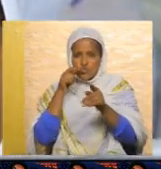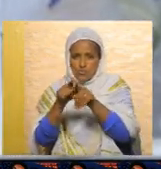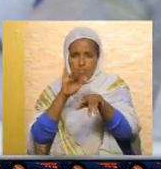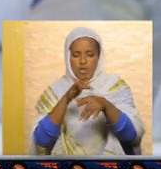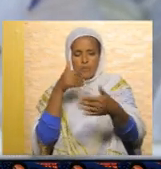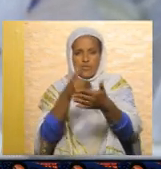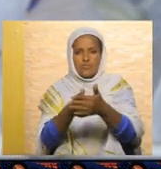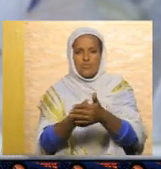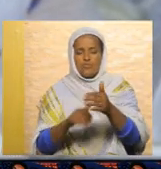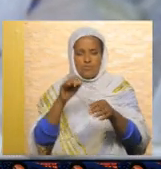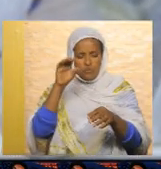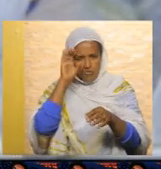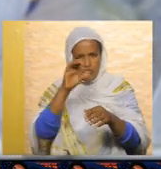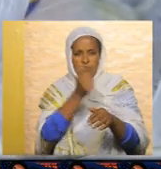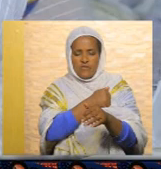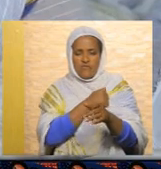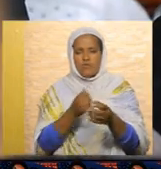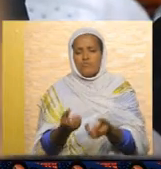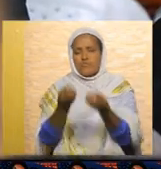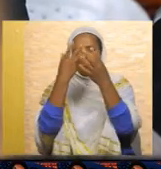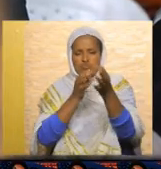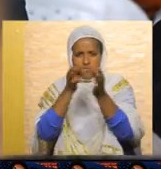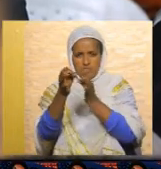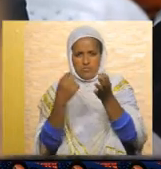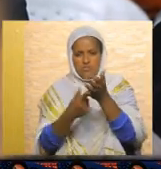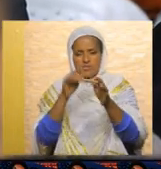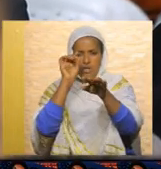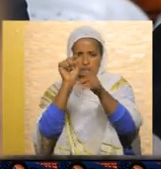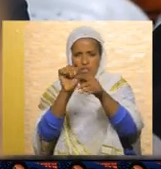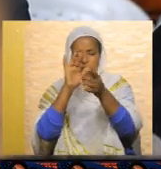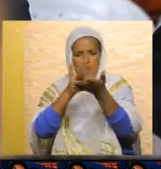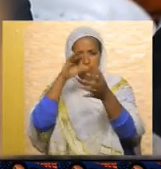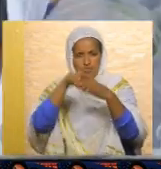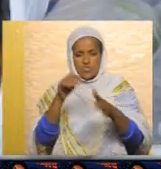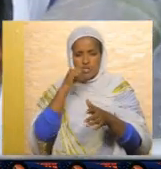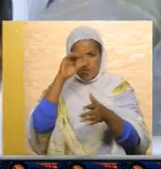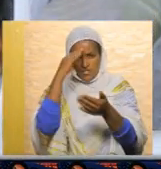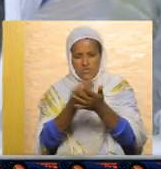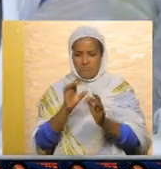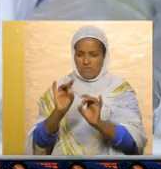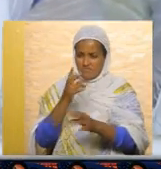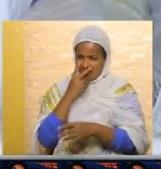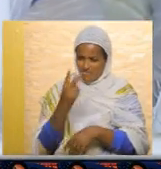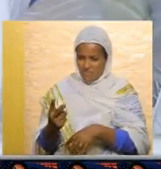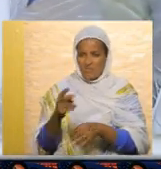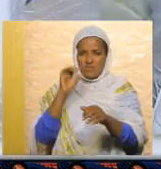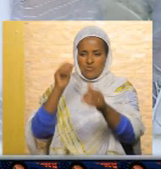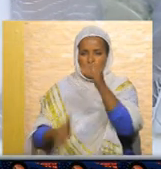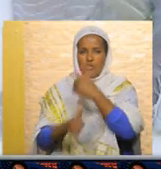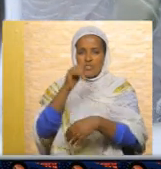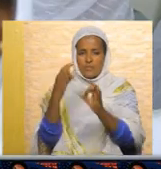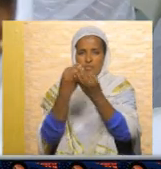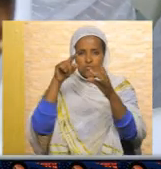ላይ ለሚደርሱ ጾታዊ ጥቃቶች በርካታ ነጥቦችን በመንስኤነት ጠቅሷል። ከተጠቀሱት ነጥቦች መካከልም ሴት ልጅን በንቀት መመልከት፣